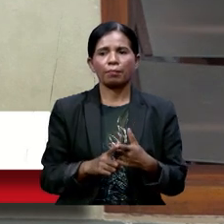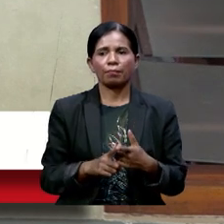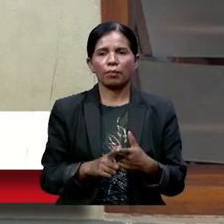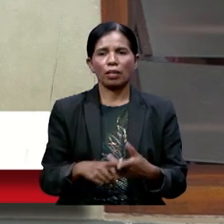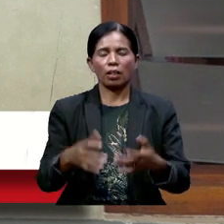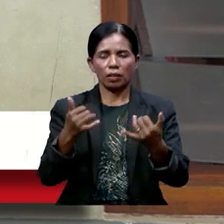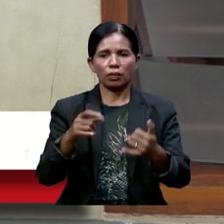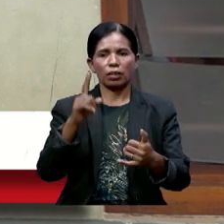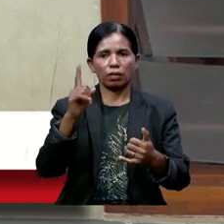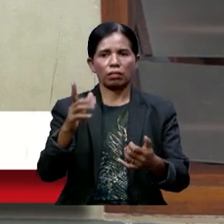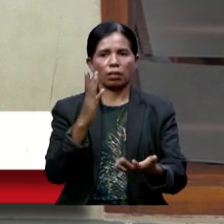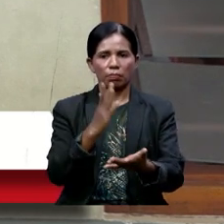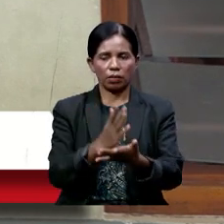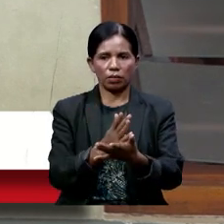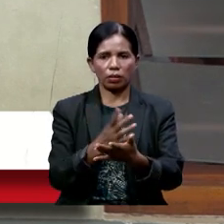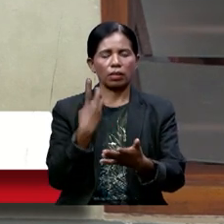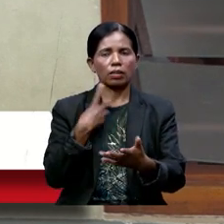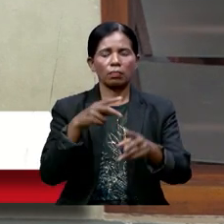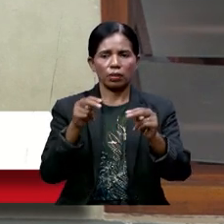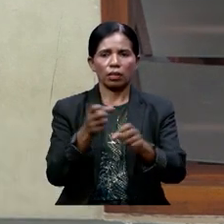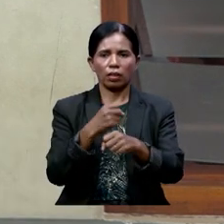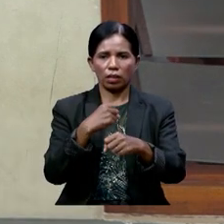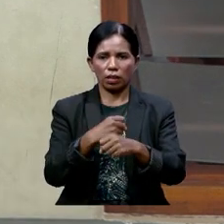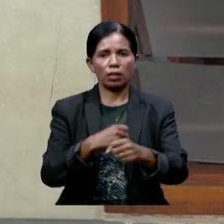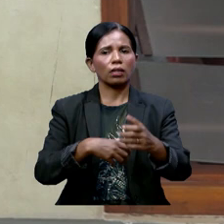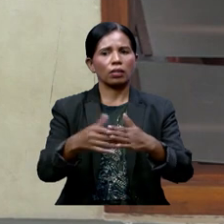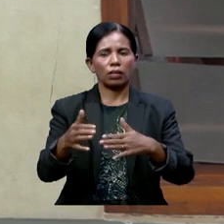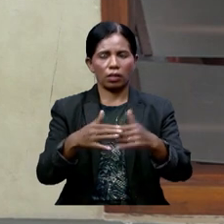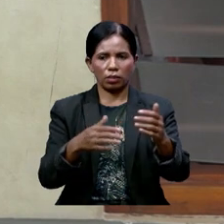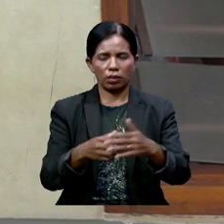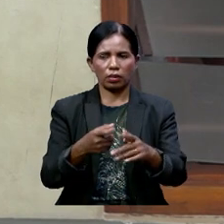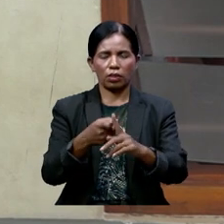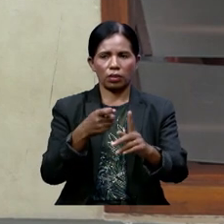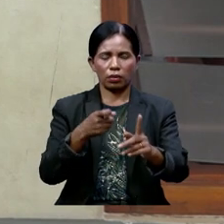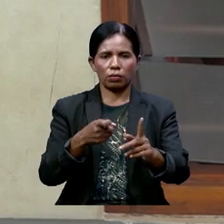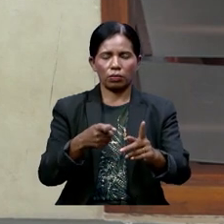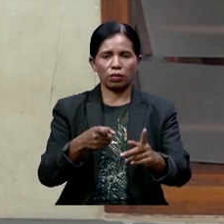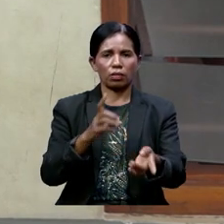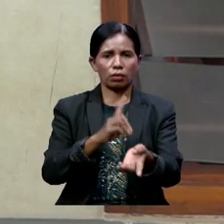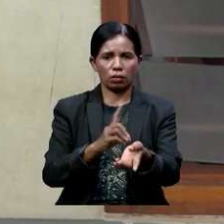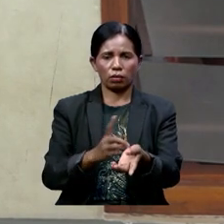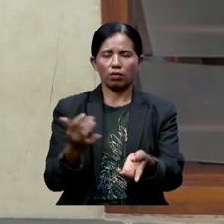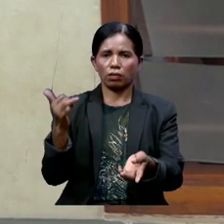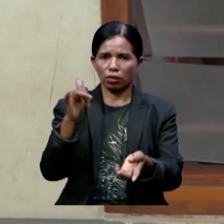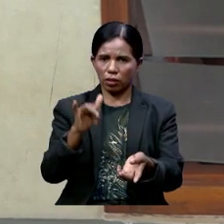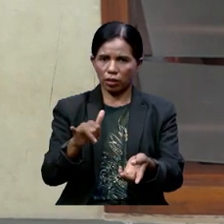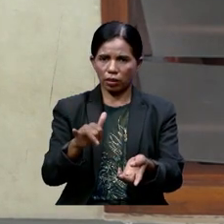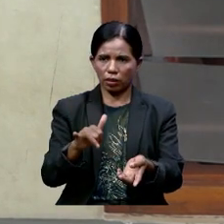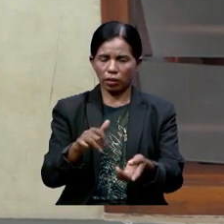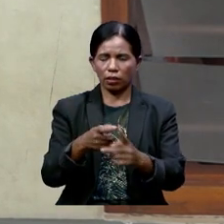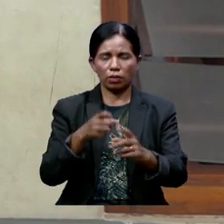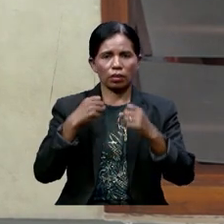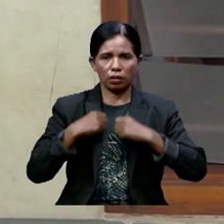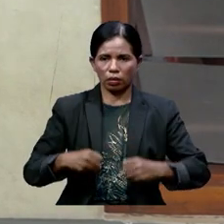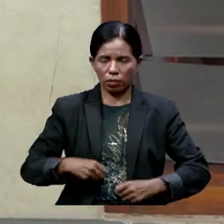agora ninda medida prevenção neve magita persijalo dala barak usi profesional Saudi sira maluk sira Saudi